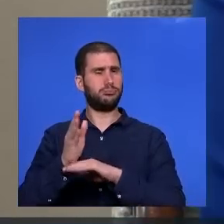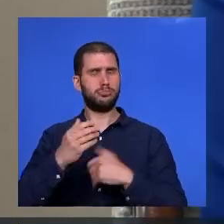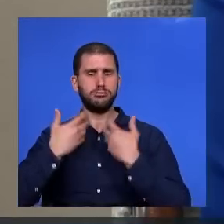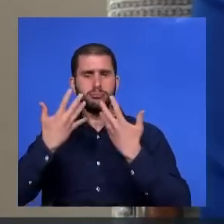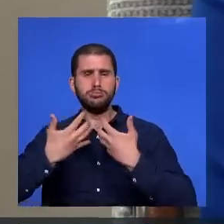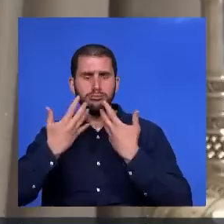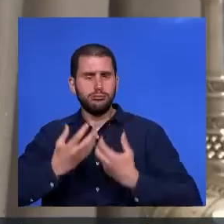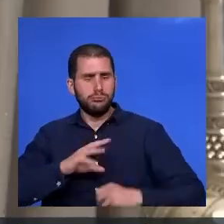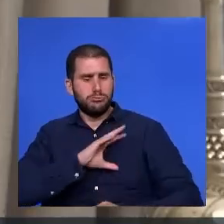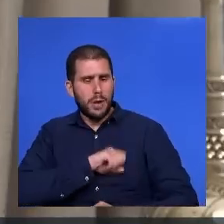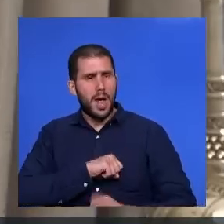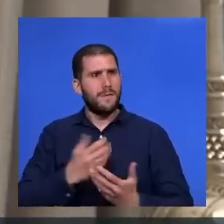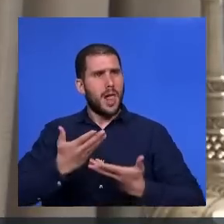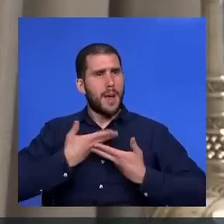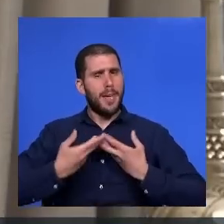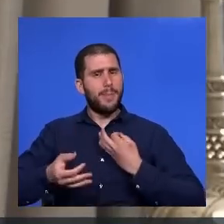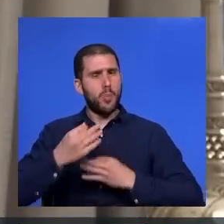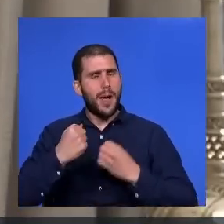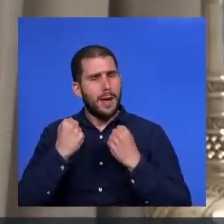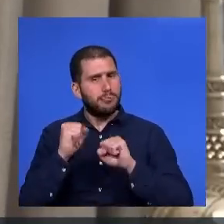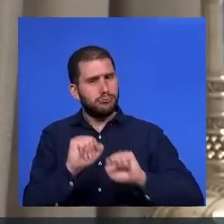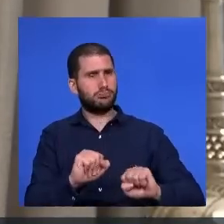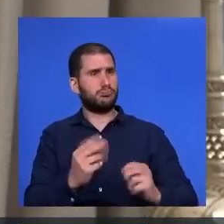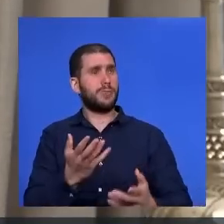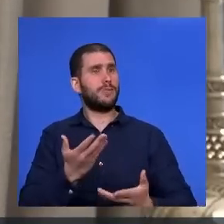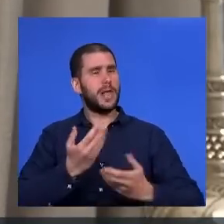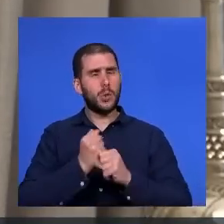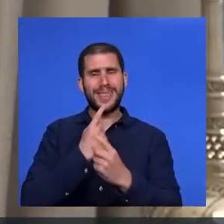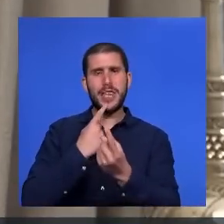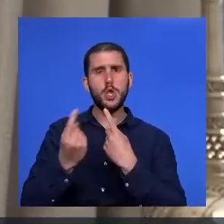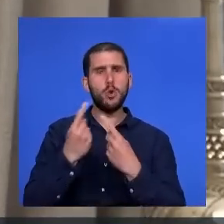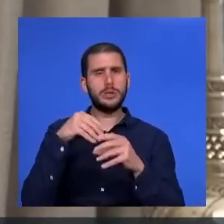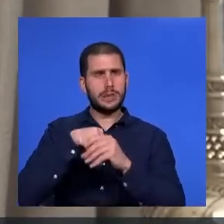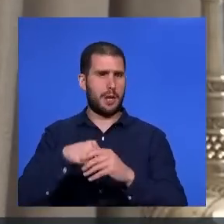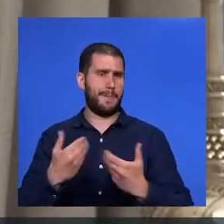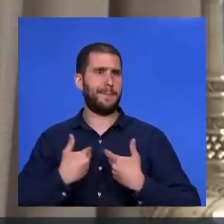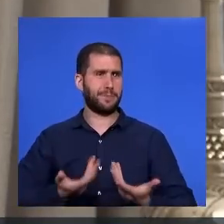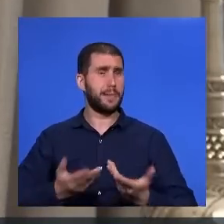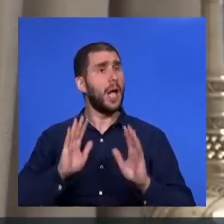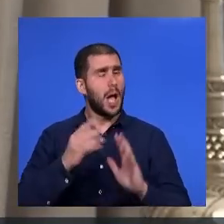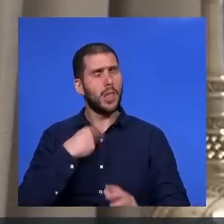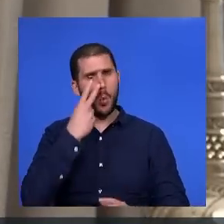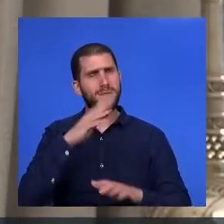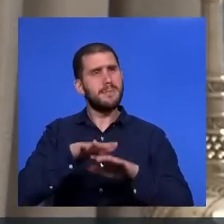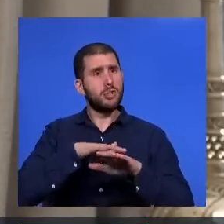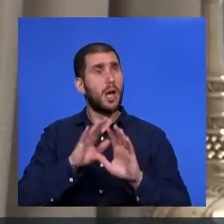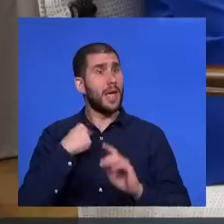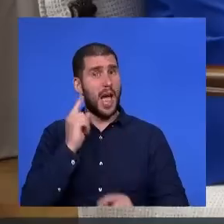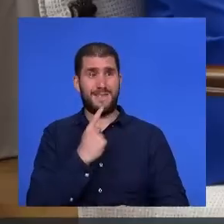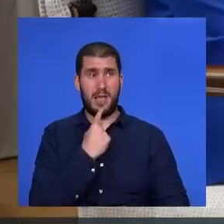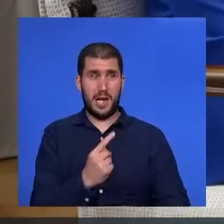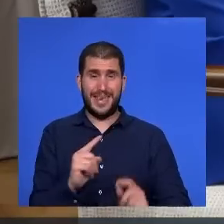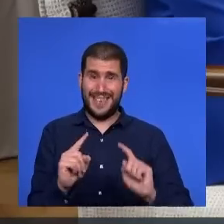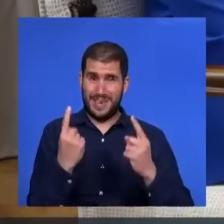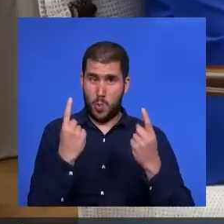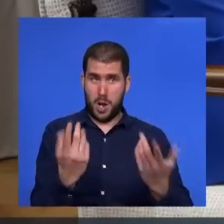כאב, לקבל גם חיזוק ולקיים דו-שיח אצלי. כך אני רואה, ואני חייב להגיד לך שהאירוע